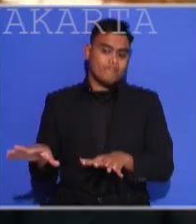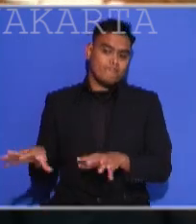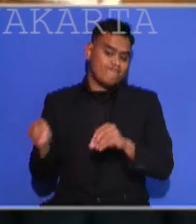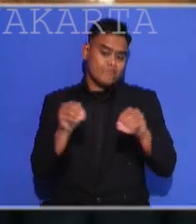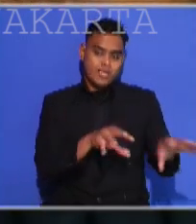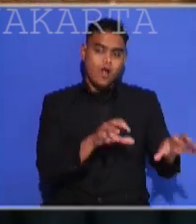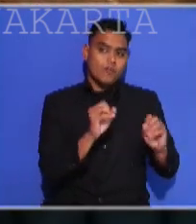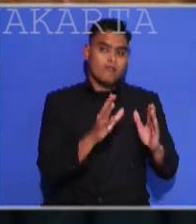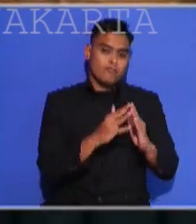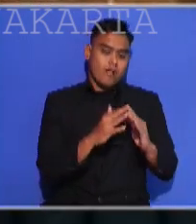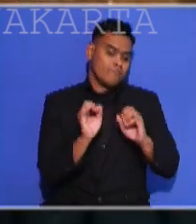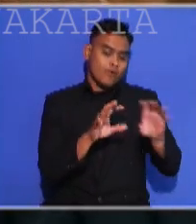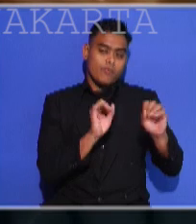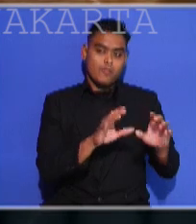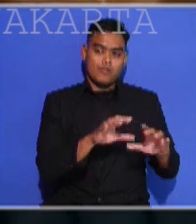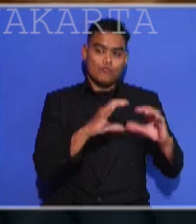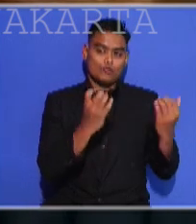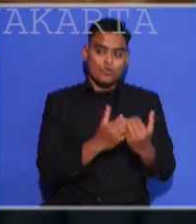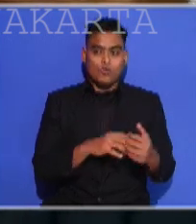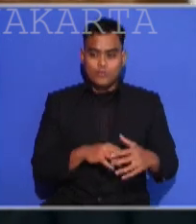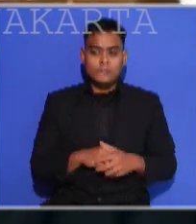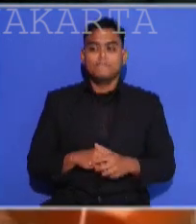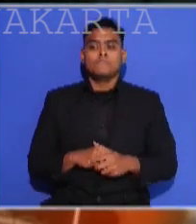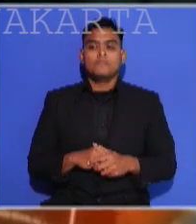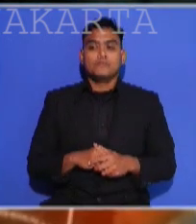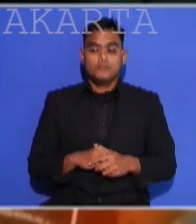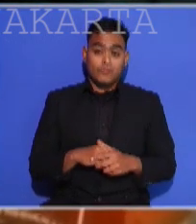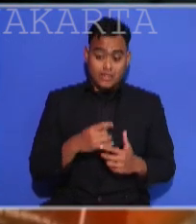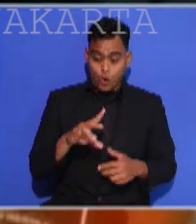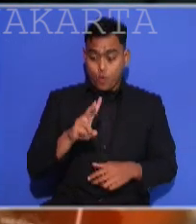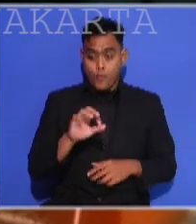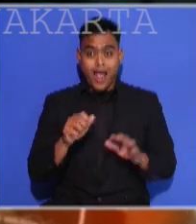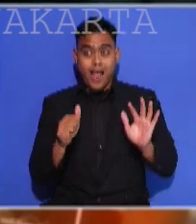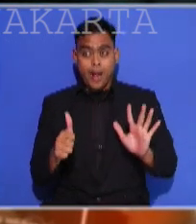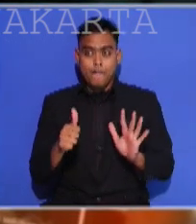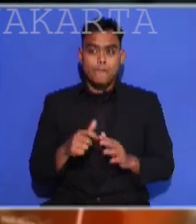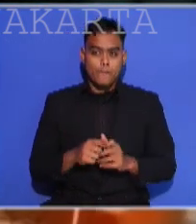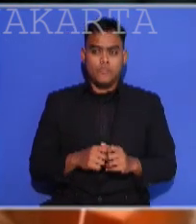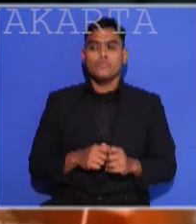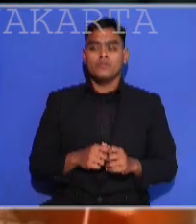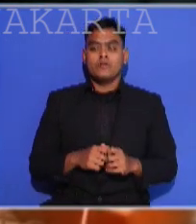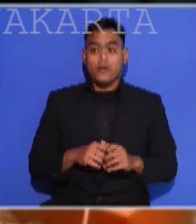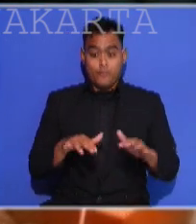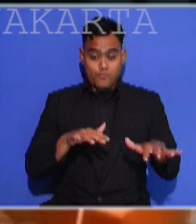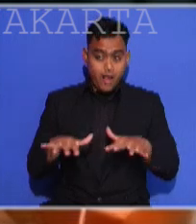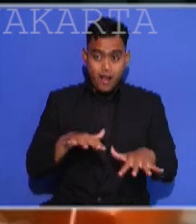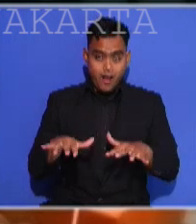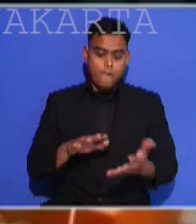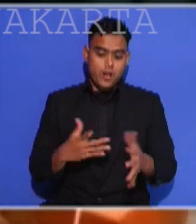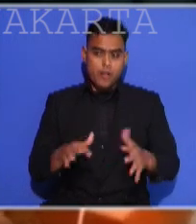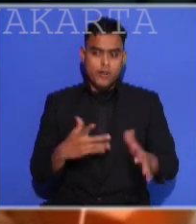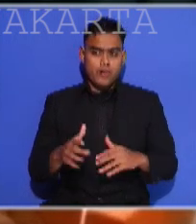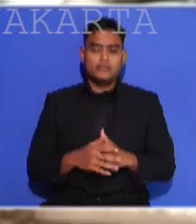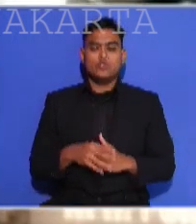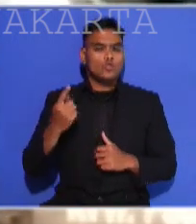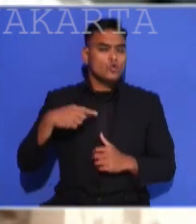kemudian gempa bumi tahun 2006 yang mengakibatkan 6.000 warga DIY meninggal Selain itu bencana alam siklon Cempaka